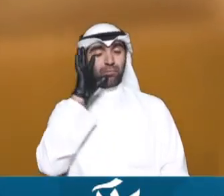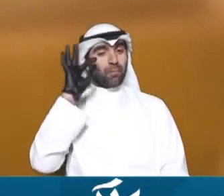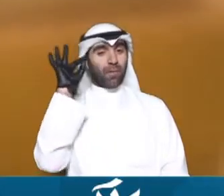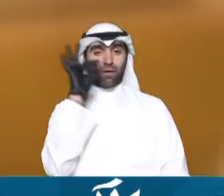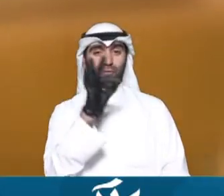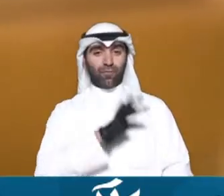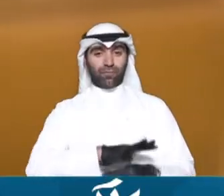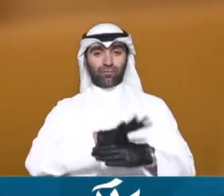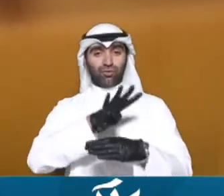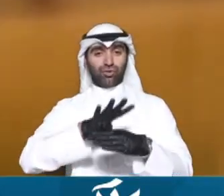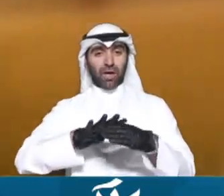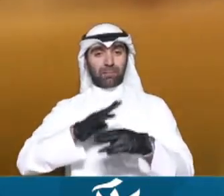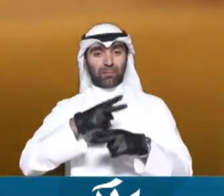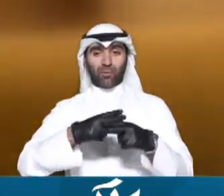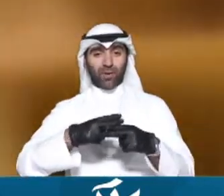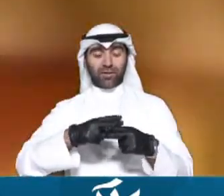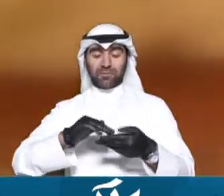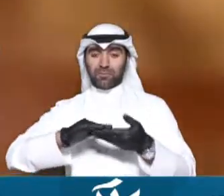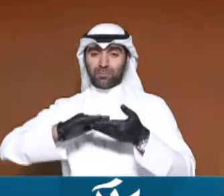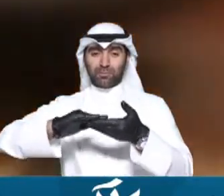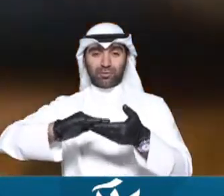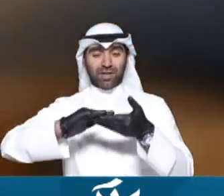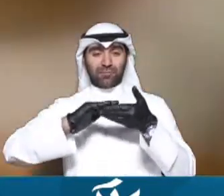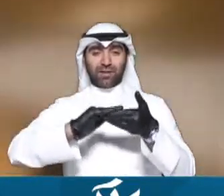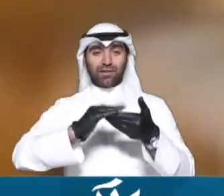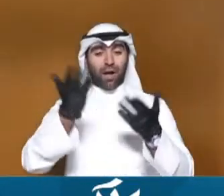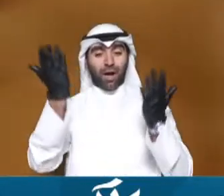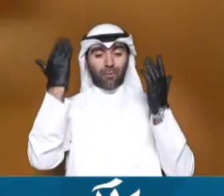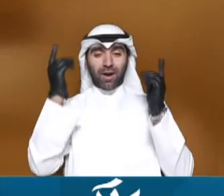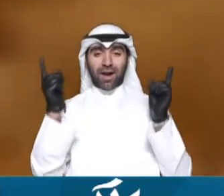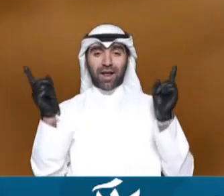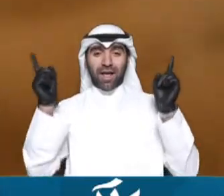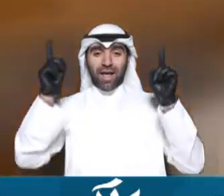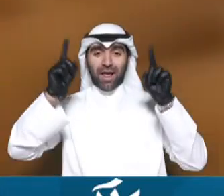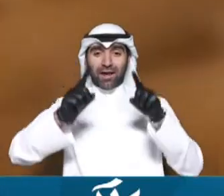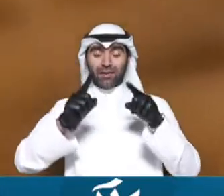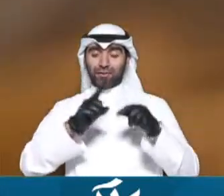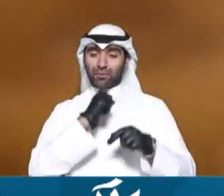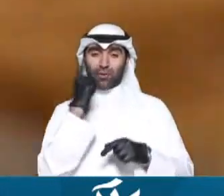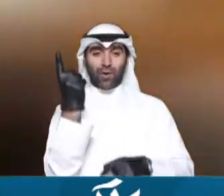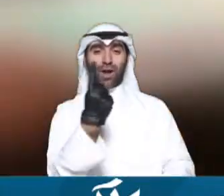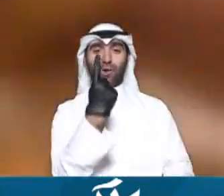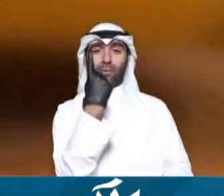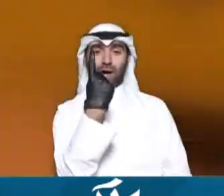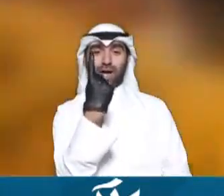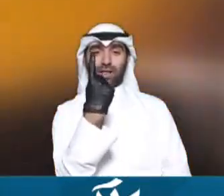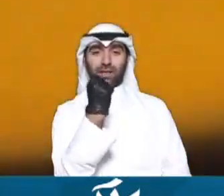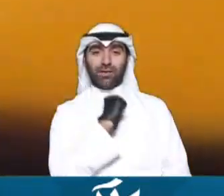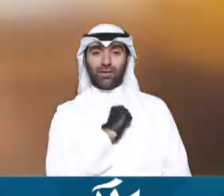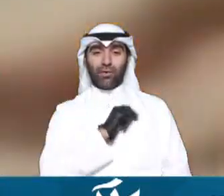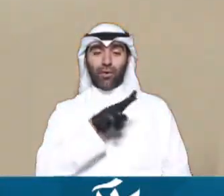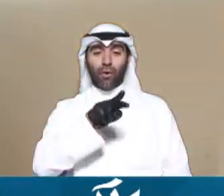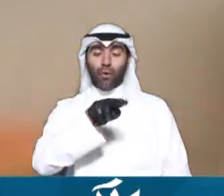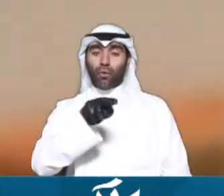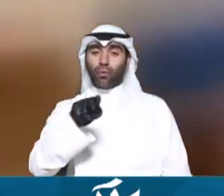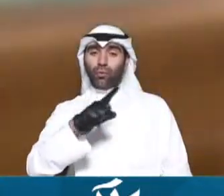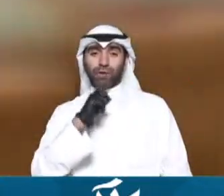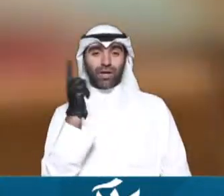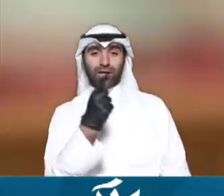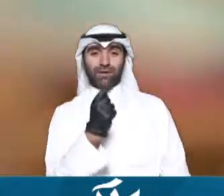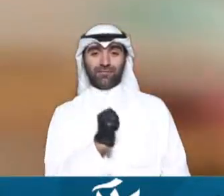فعندما تنادي الكويت فإن الكل يلبي النداء، وعلى نهج إخوانهم وأخواتهم أطلقت جمعية المحامين